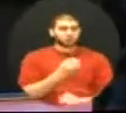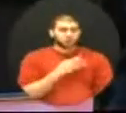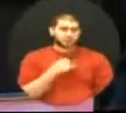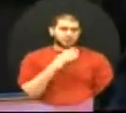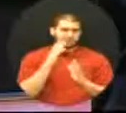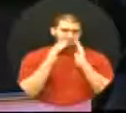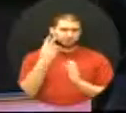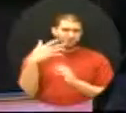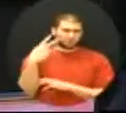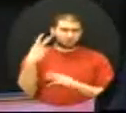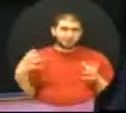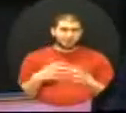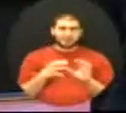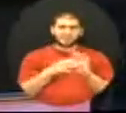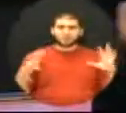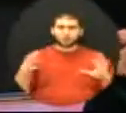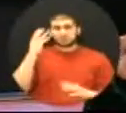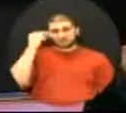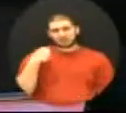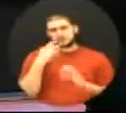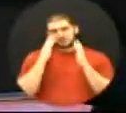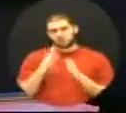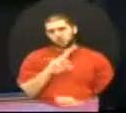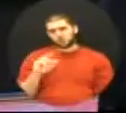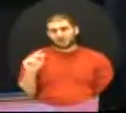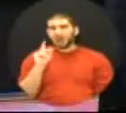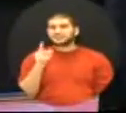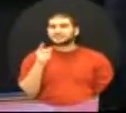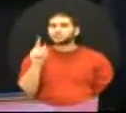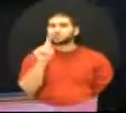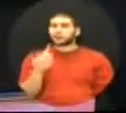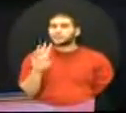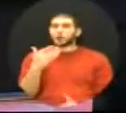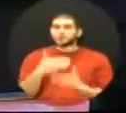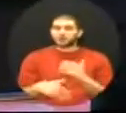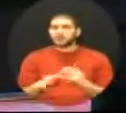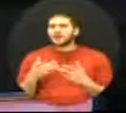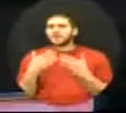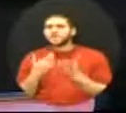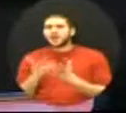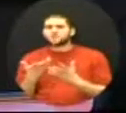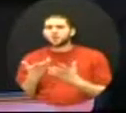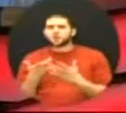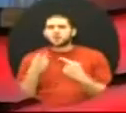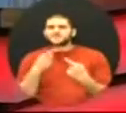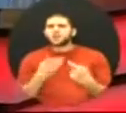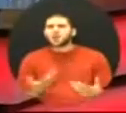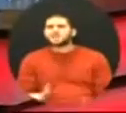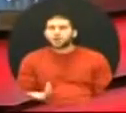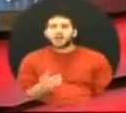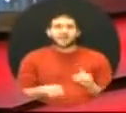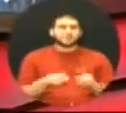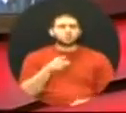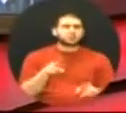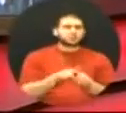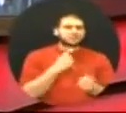גם מאמינה בשתי מדינות ושני עמים, בהיפרדות מהפלסטינים, הרי אני מאמינה באותם דברים. אבל זוהר בעלול בסוף... אז איפה הוויכוח איתו? אז אני אגיד לך משהו. לפעמים הוא לוקח